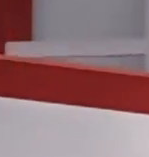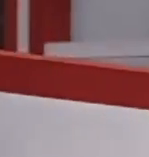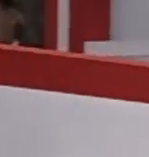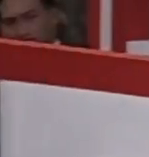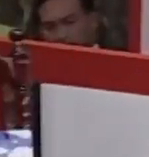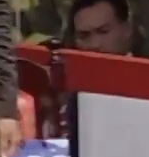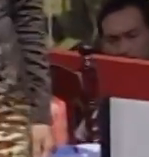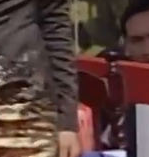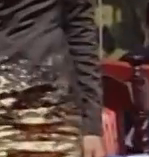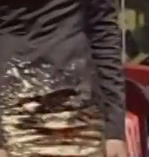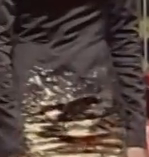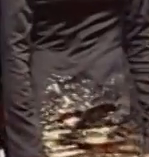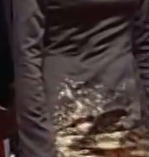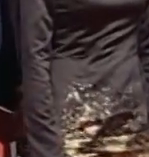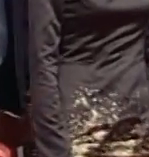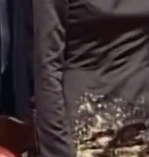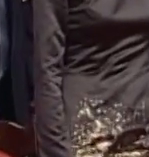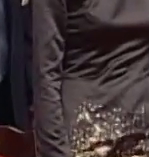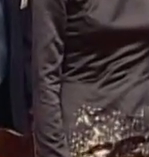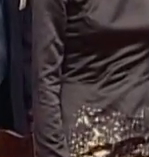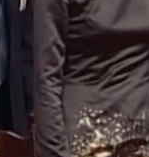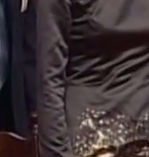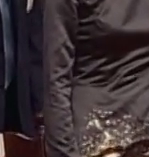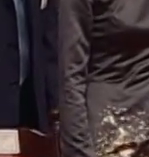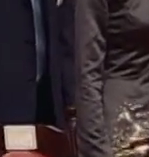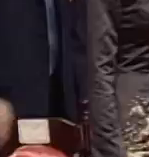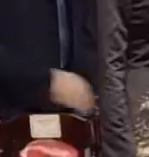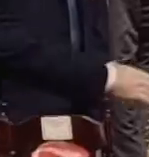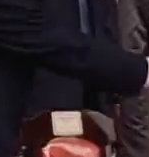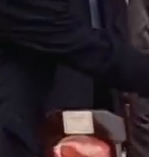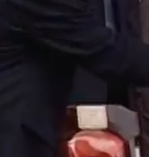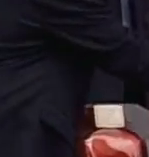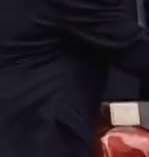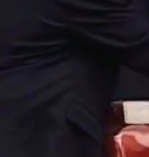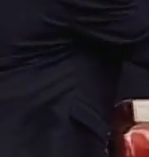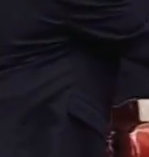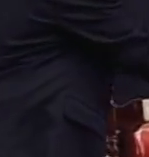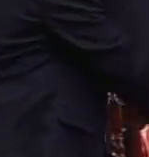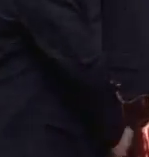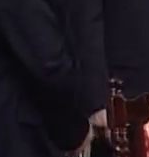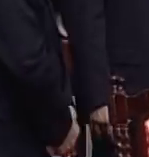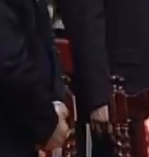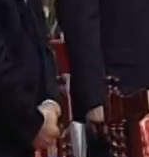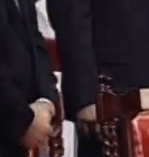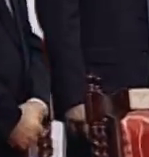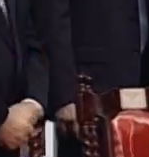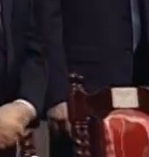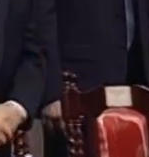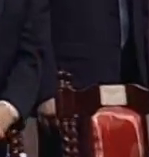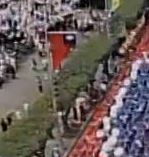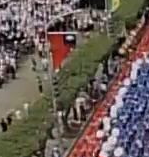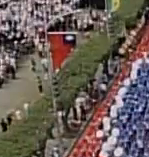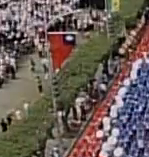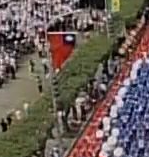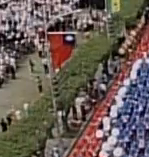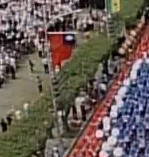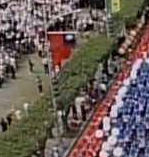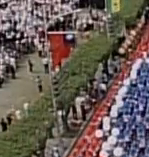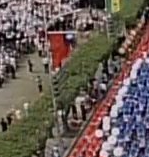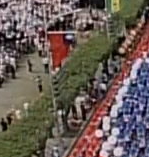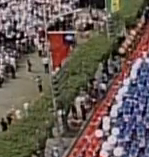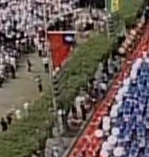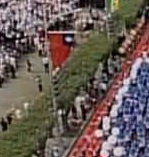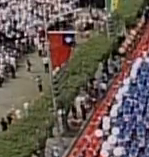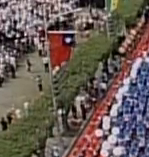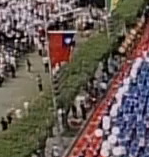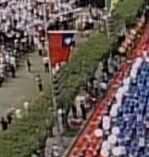主席恭请总统至贵宾席，各位贵宾请保持肃立。